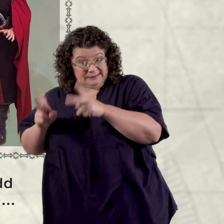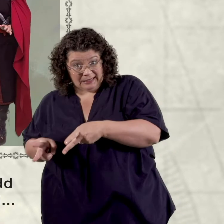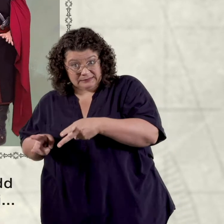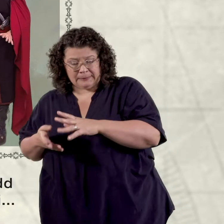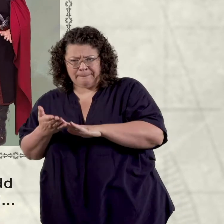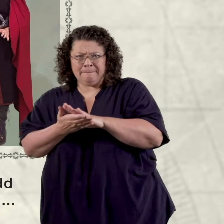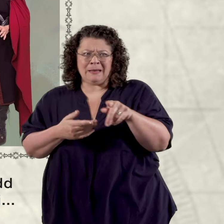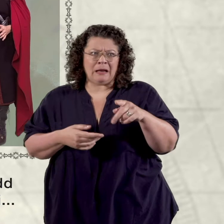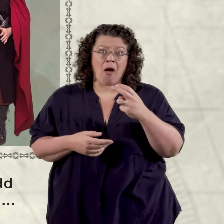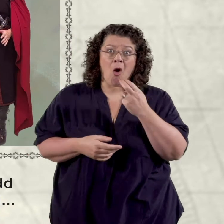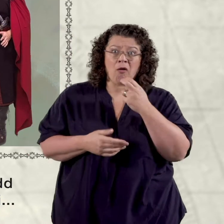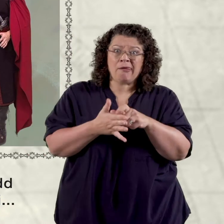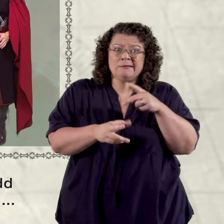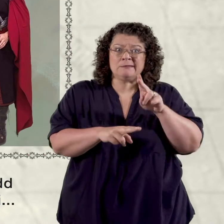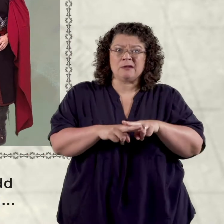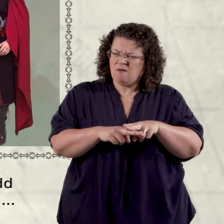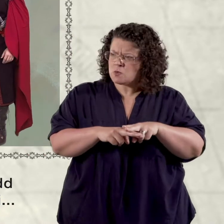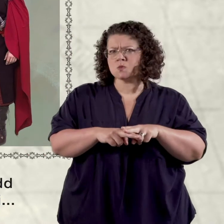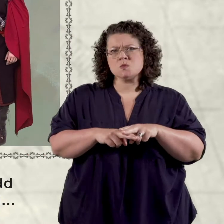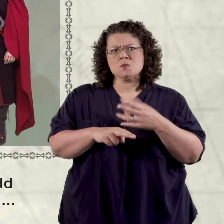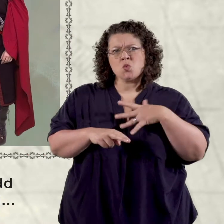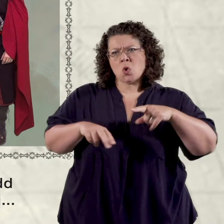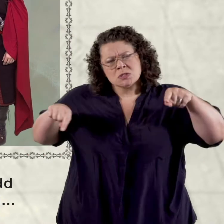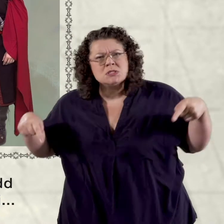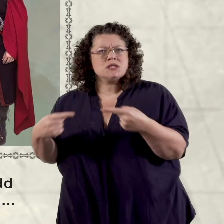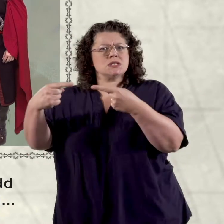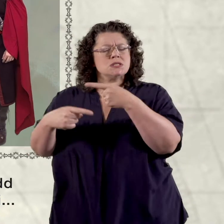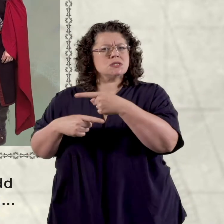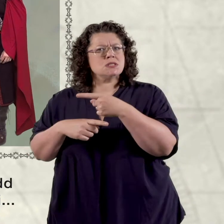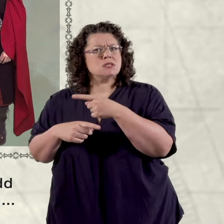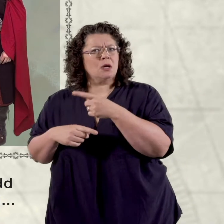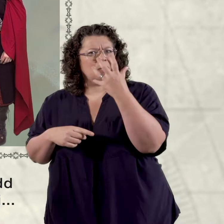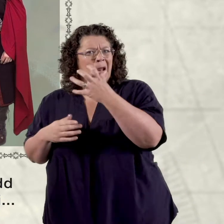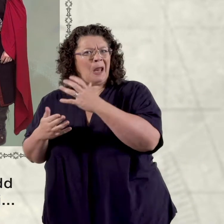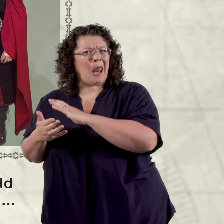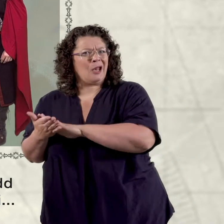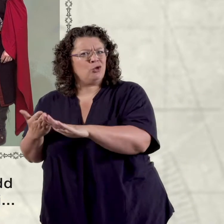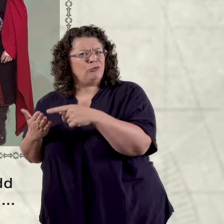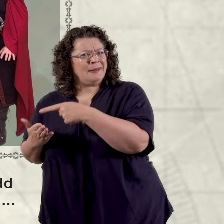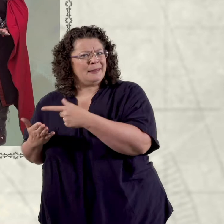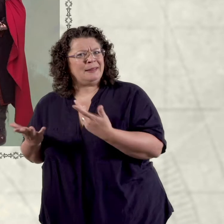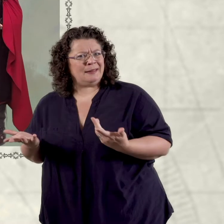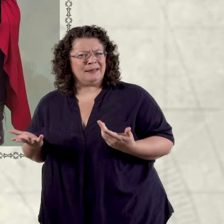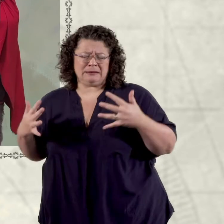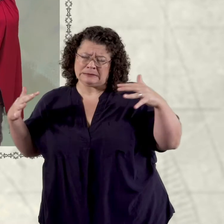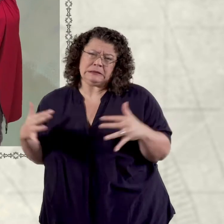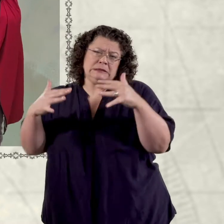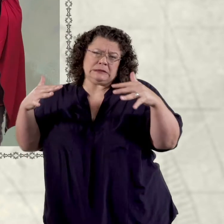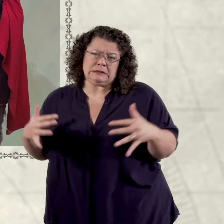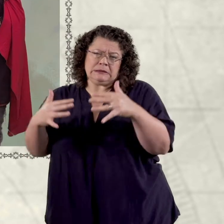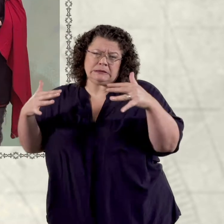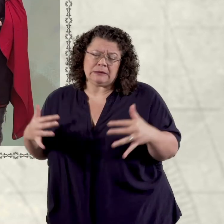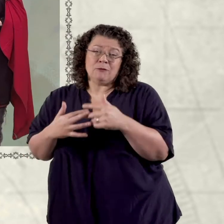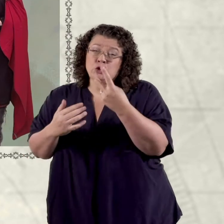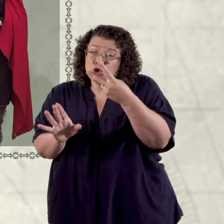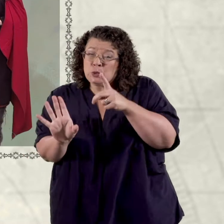Ac am fod dad wedi marw, dechreuodd Uncle Daf frwydro yn ôl yn erbyn Harry. Ath y frwydr ymlaen am